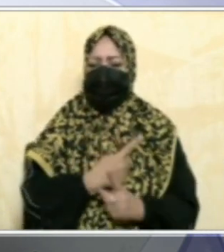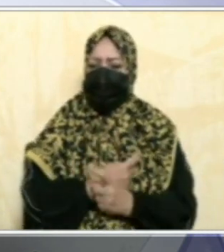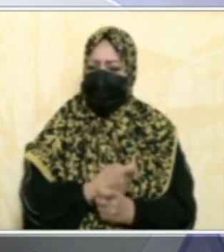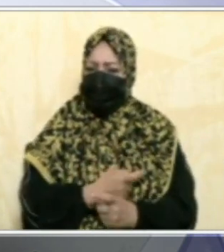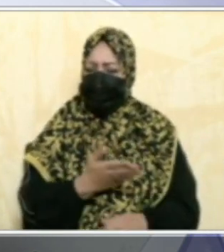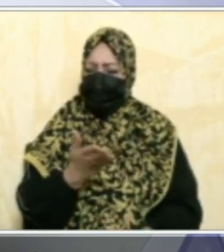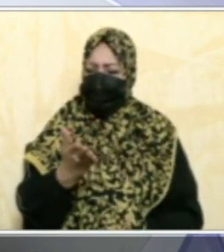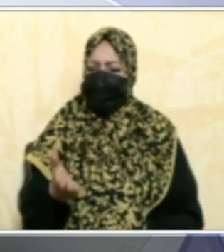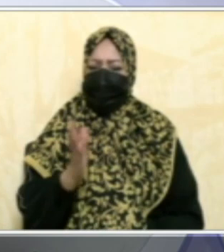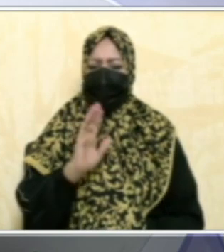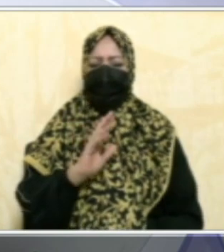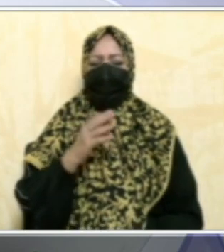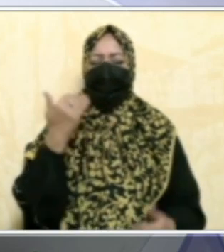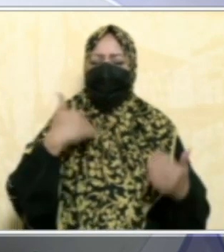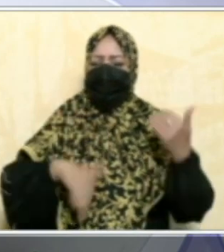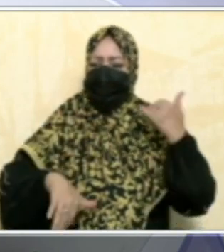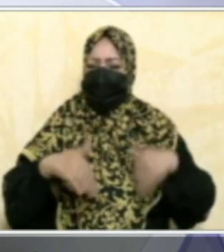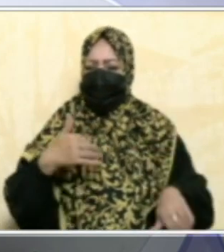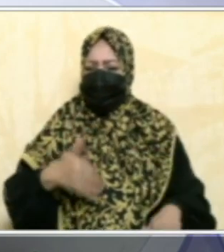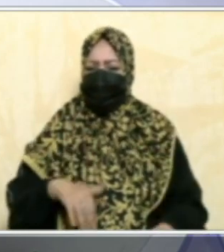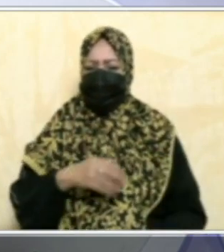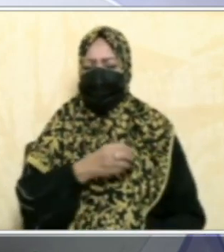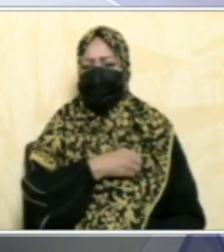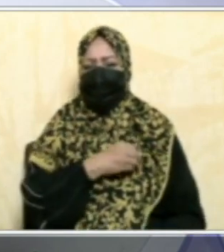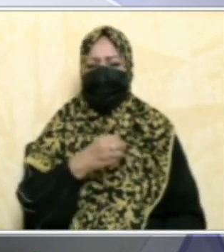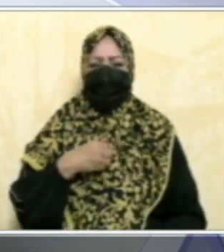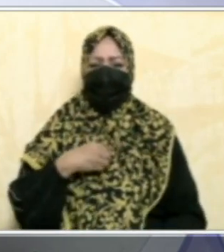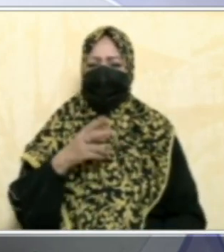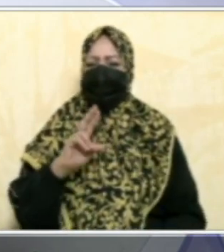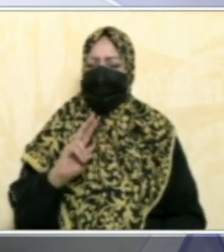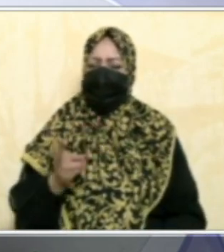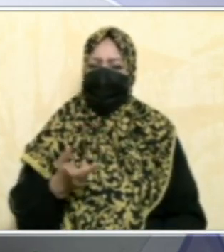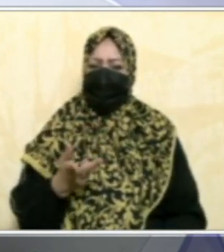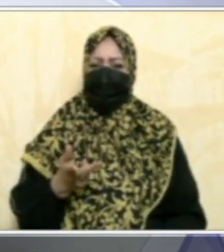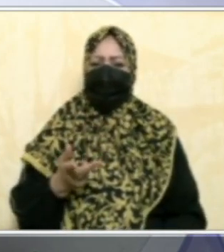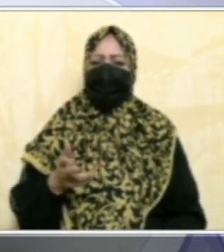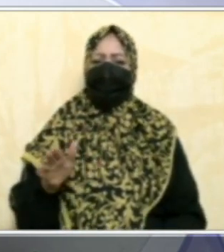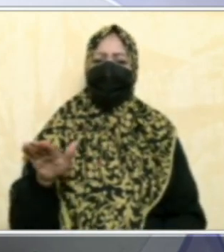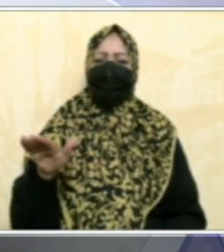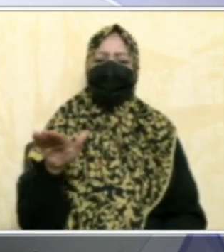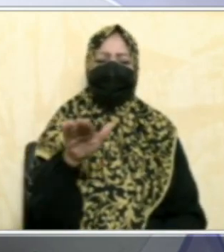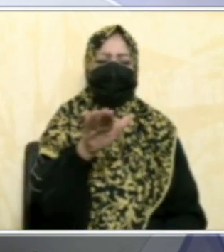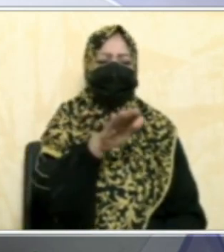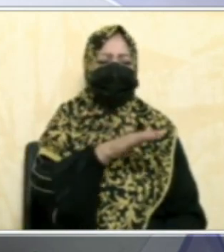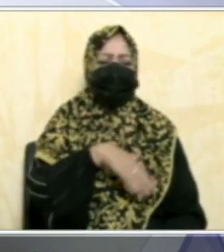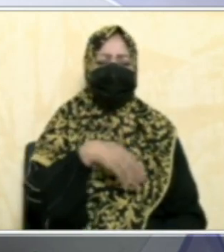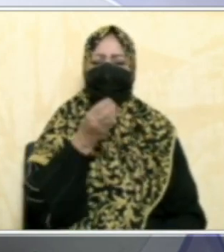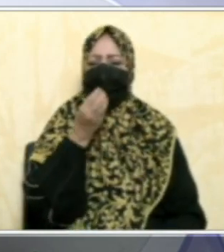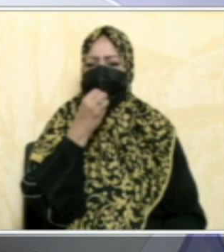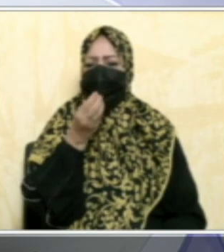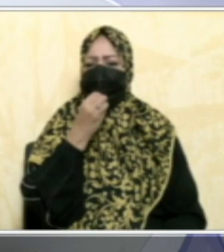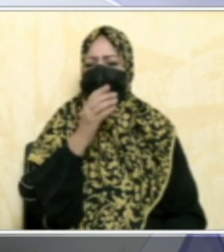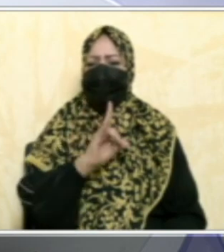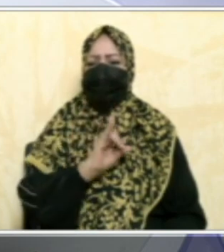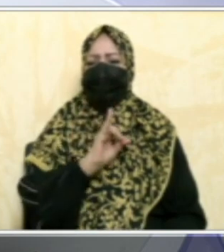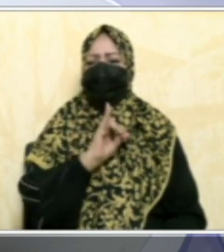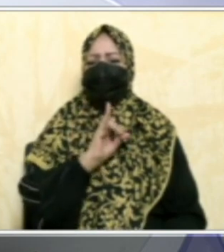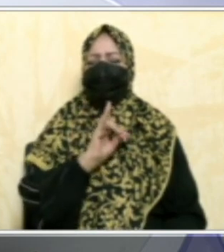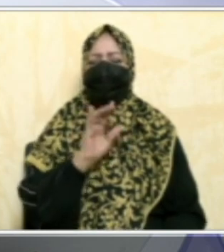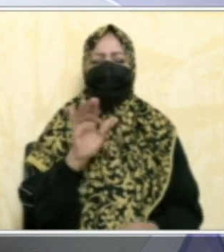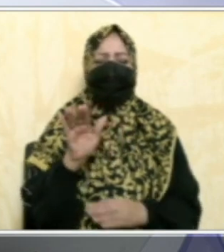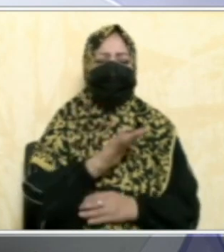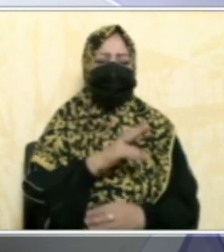يعالجوا، عندنا ناس يحتاجون إلى لقمة العيش باش يأكلوا، فولي الأمر يجب عليه أن